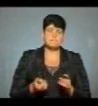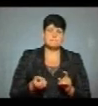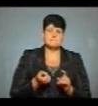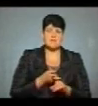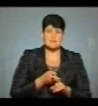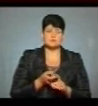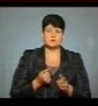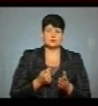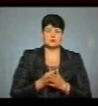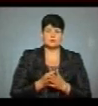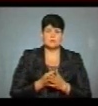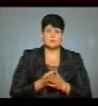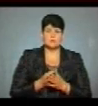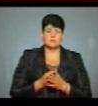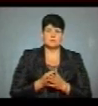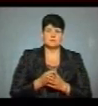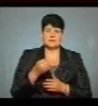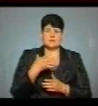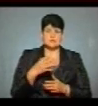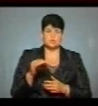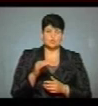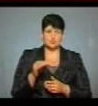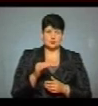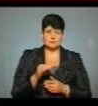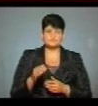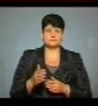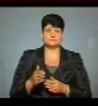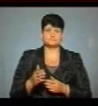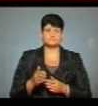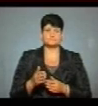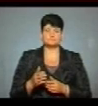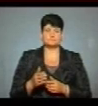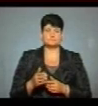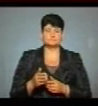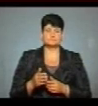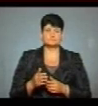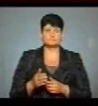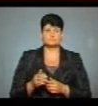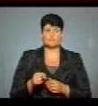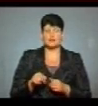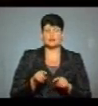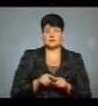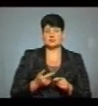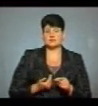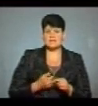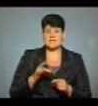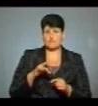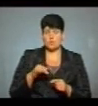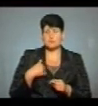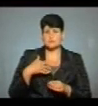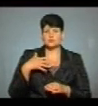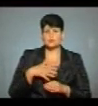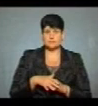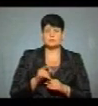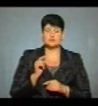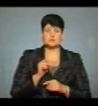прив'язуватися до розпоряджень. До 15 жовтня, скажімо так, коли вирішить виконавчий комітет. Так живе Європа, ми свідомо розуміємо, що для того,